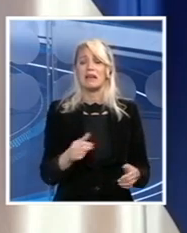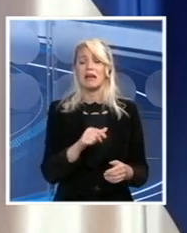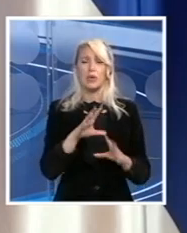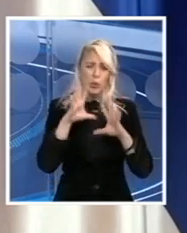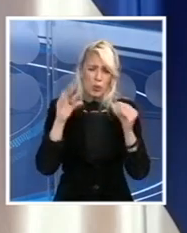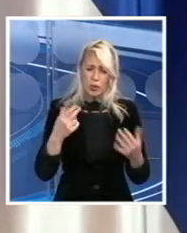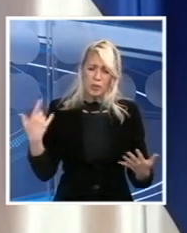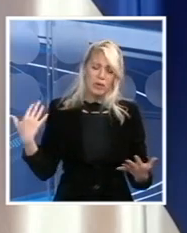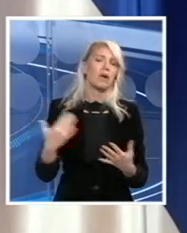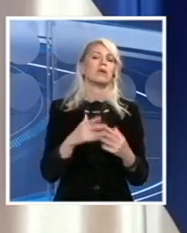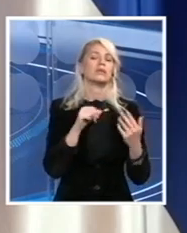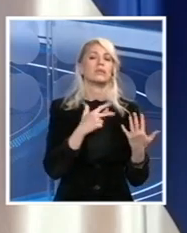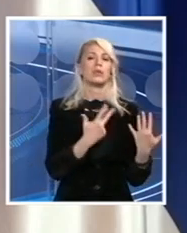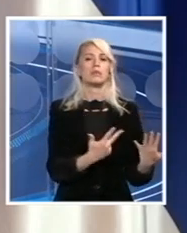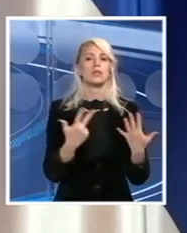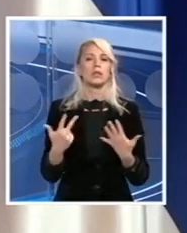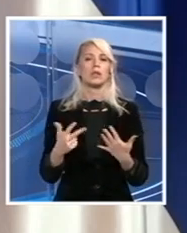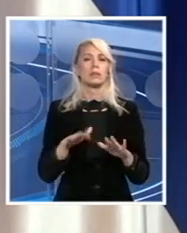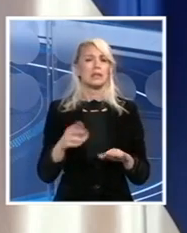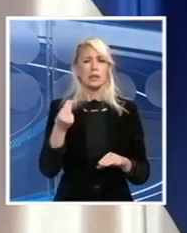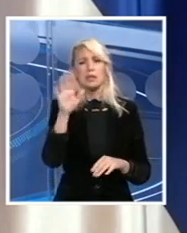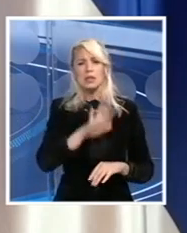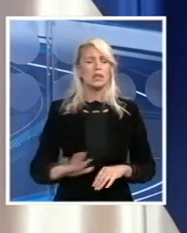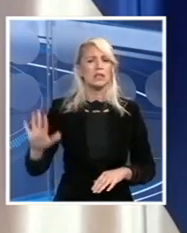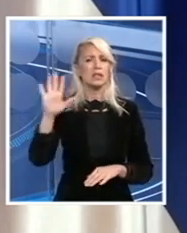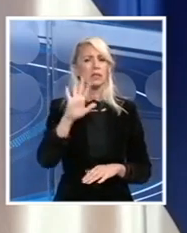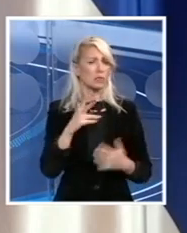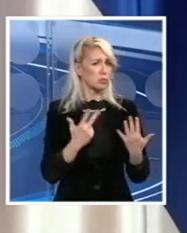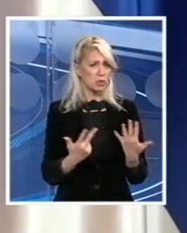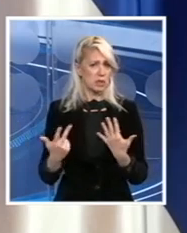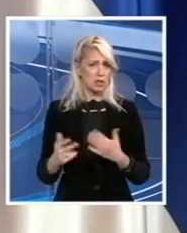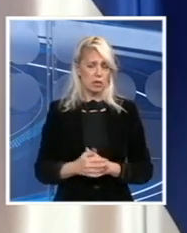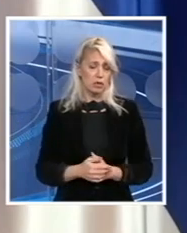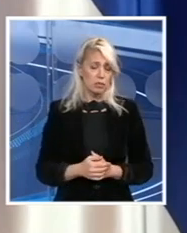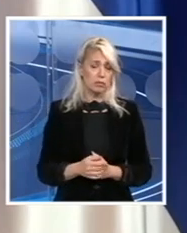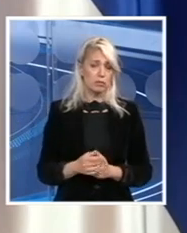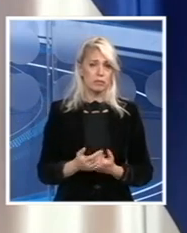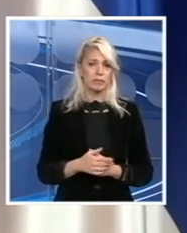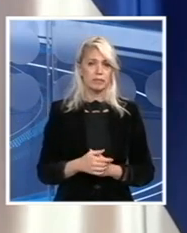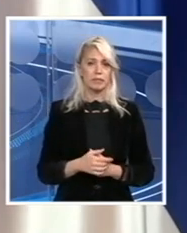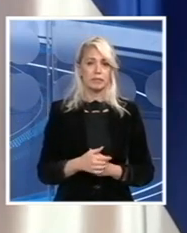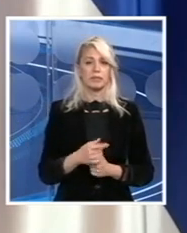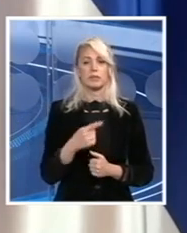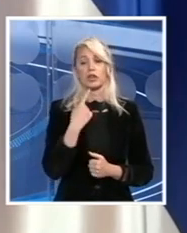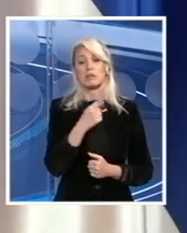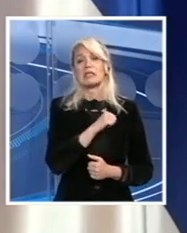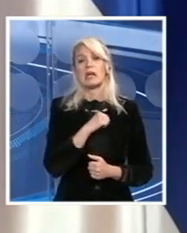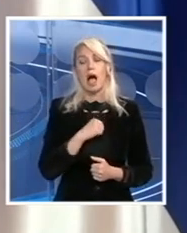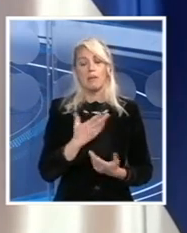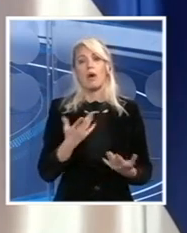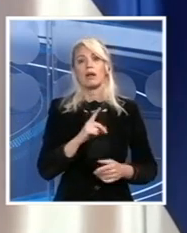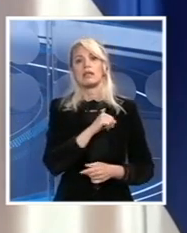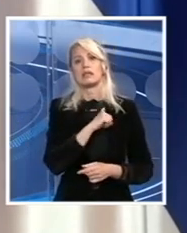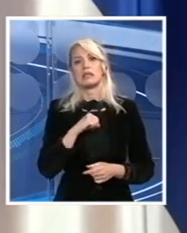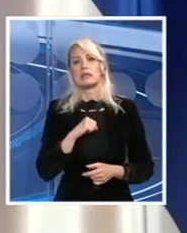deca koje su lečene. I samo je bilo, mislim kad kažem samo, i to je mnogo, ali je samo 3 slučaje za čitav